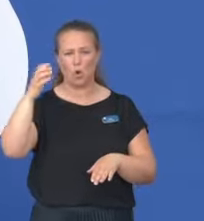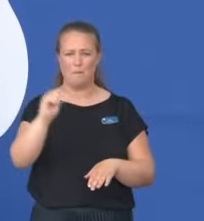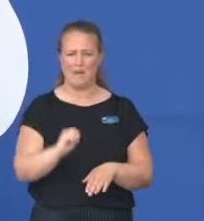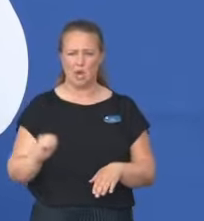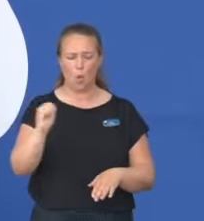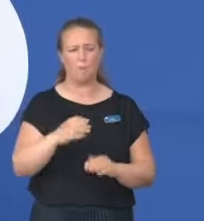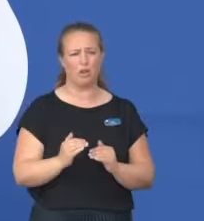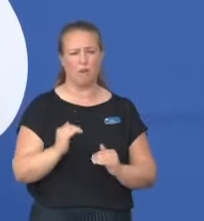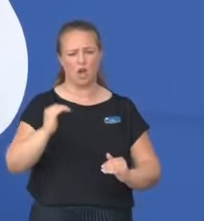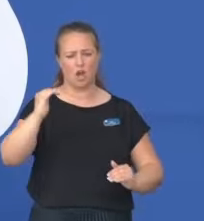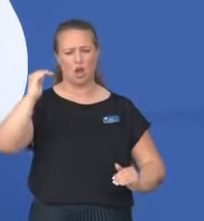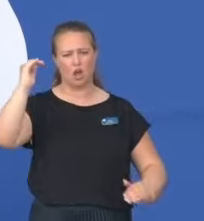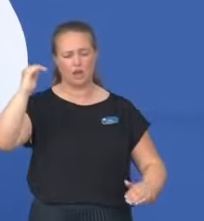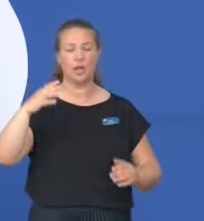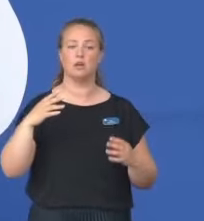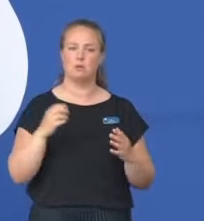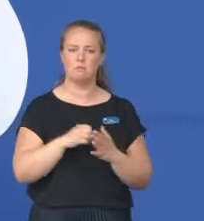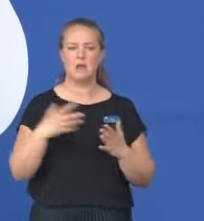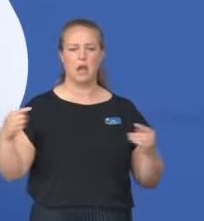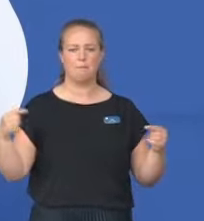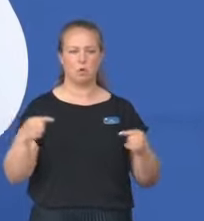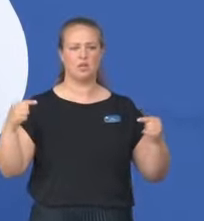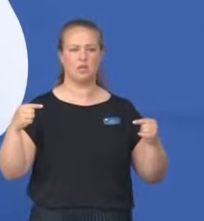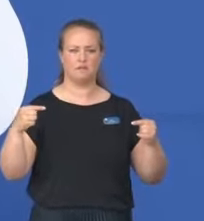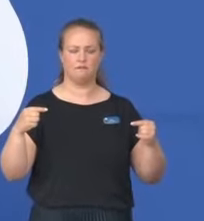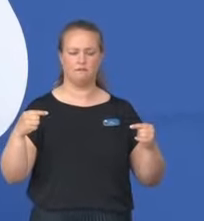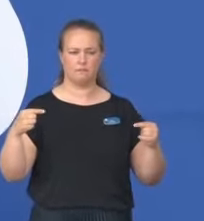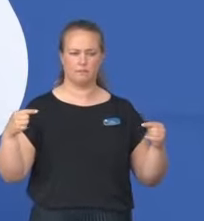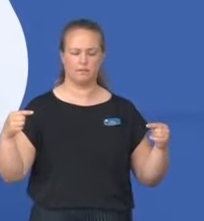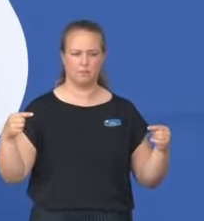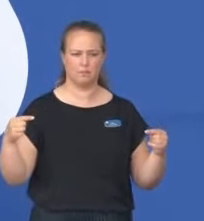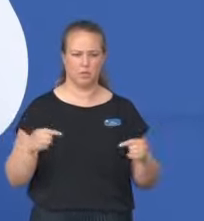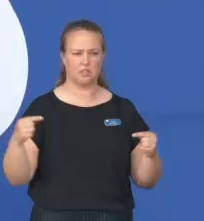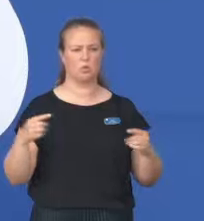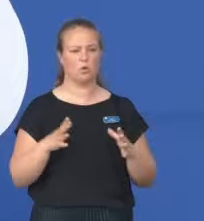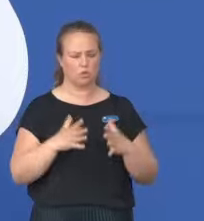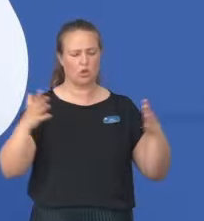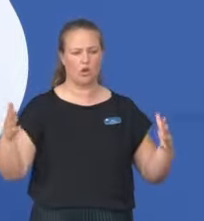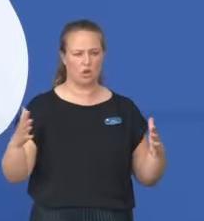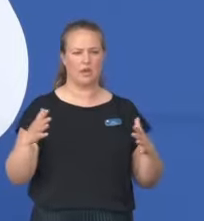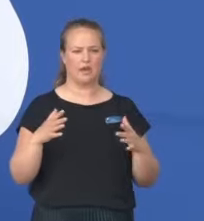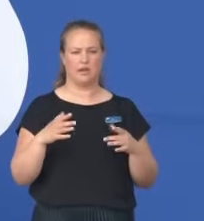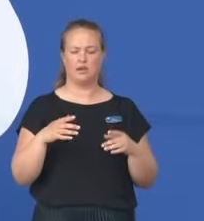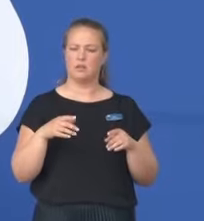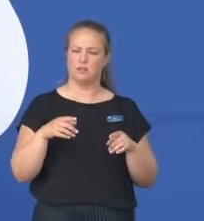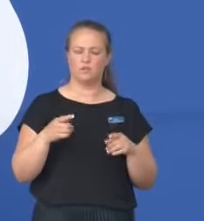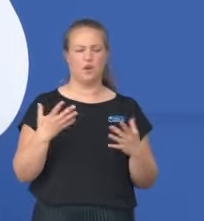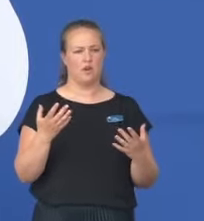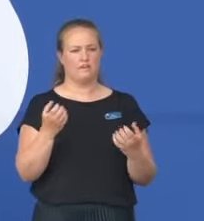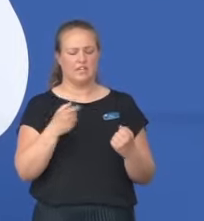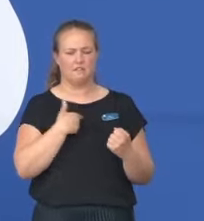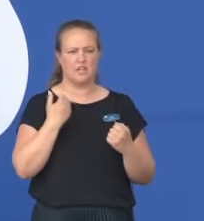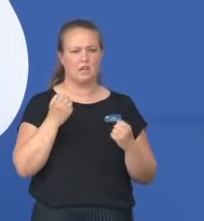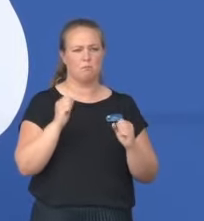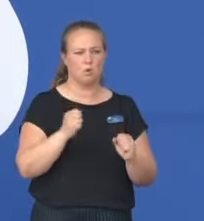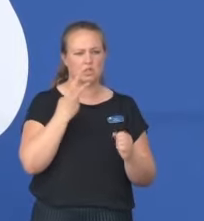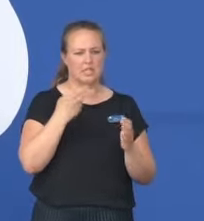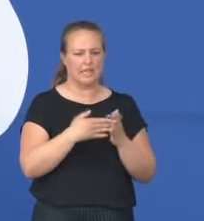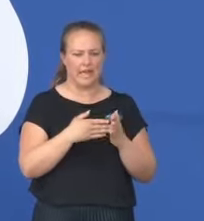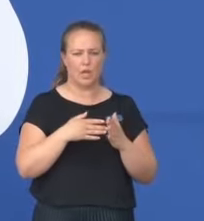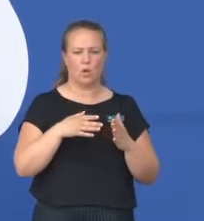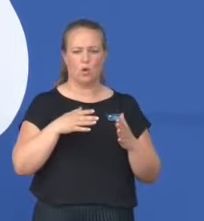polariseringen och då också desinformation, hatkampanjer, människors ovilja mot varandra. Så det viktigaste vi kan göra för att komma till